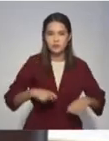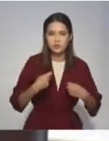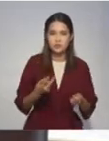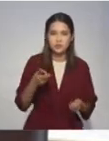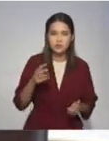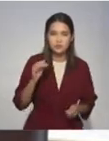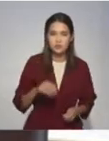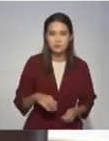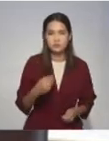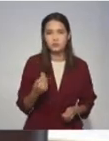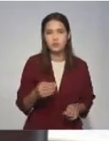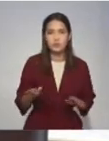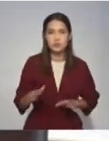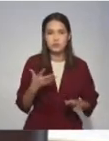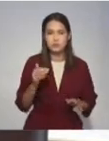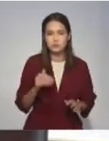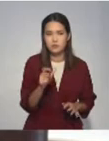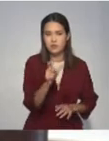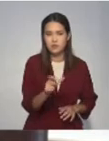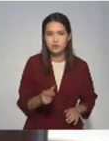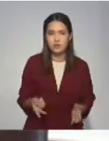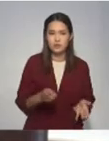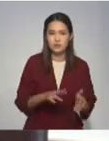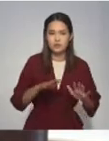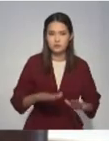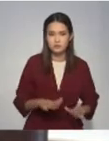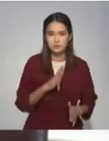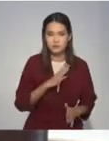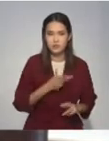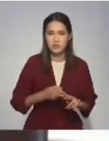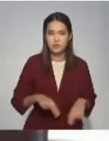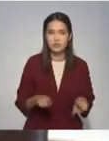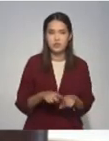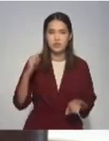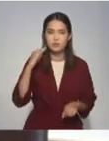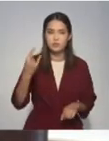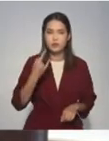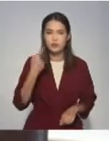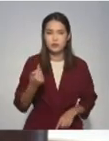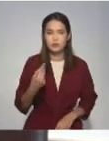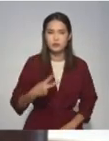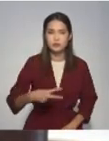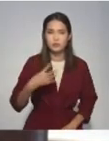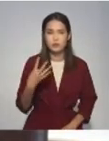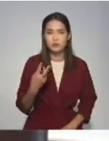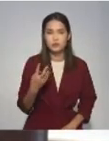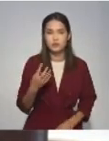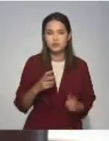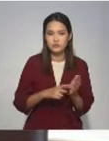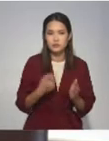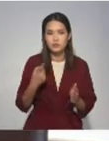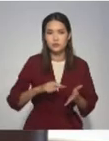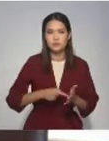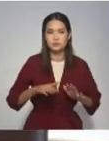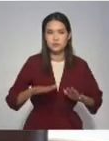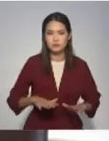7000 құқық бұзушықтың 5000 ғана орналыстырған ол жерге. Сол сияқты Павлодарда 24 төсек орны бар, бір ғана мекеме